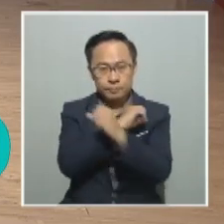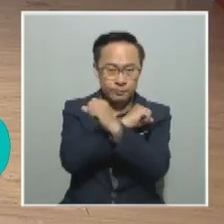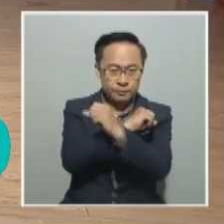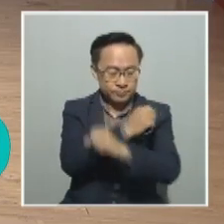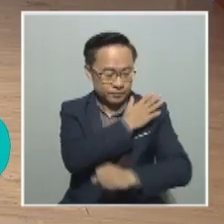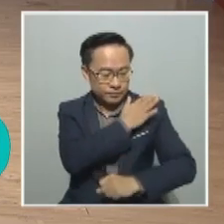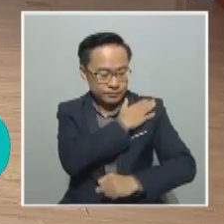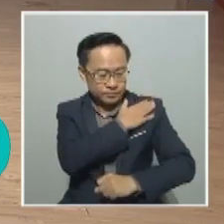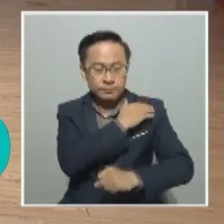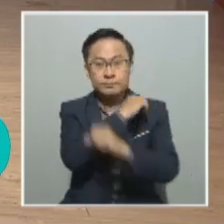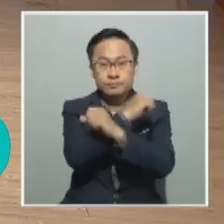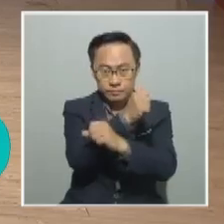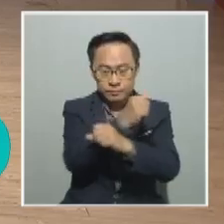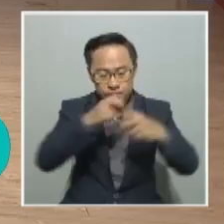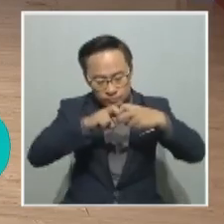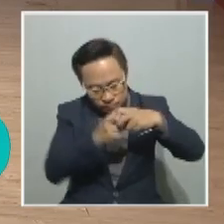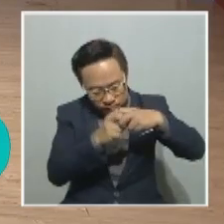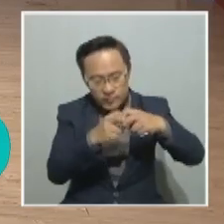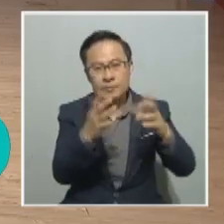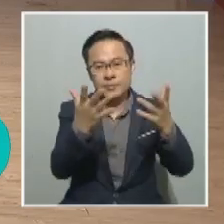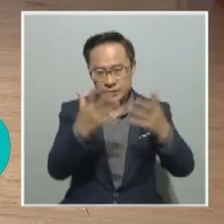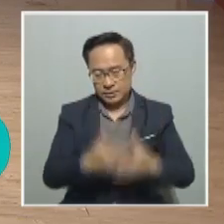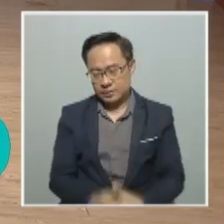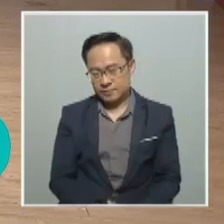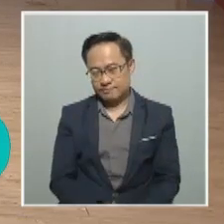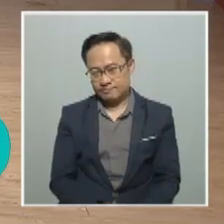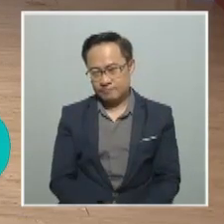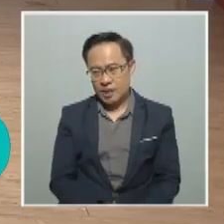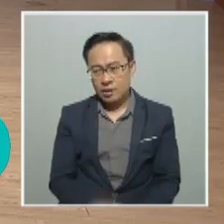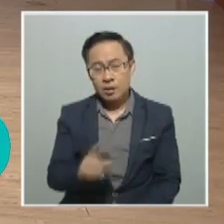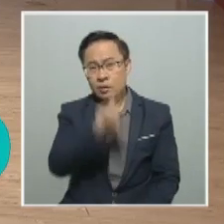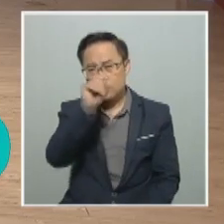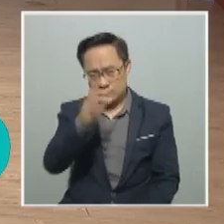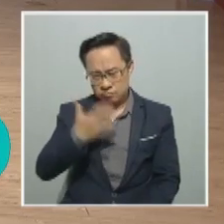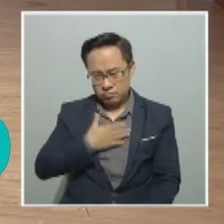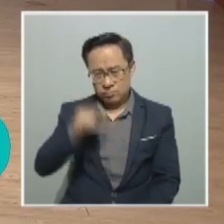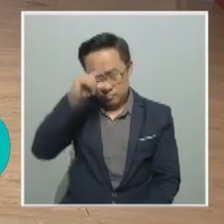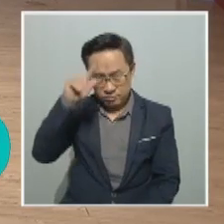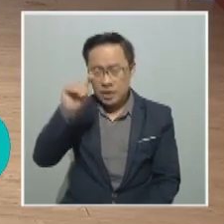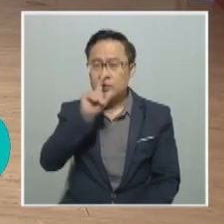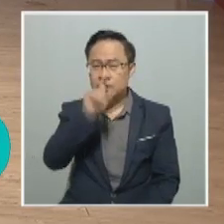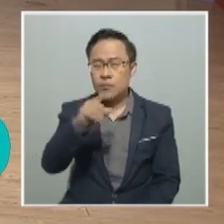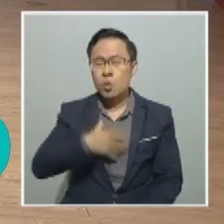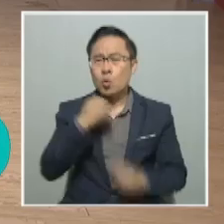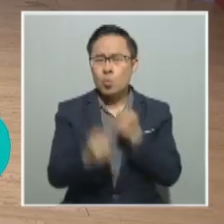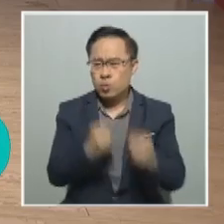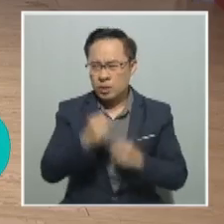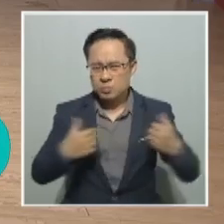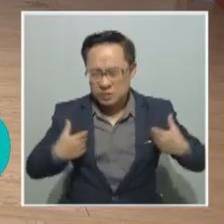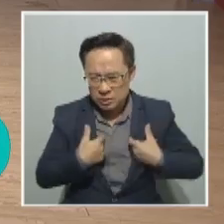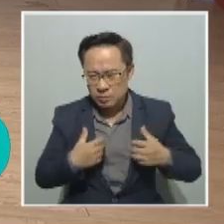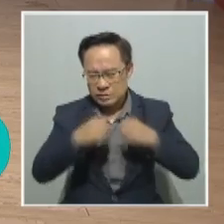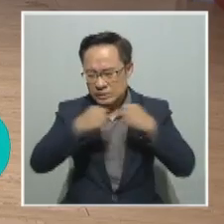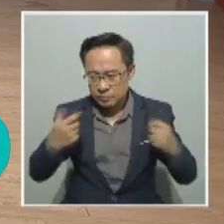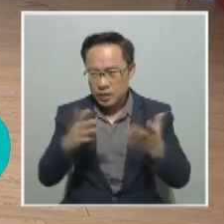กันให้ไหลเราอ่ะมันไม่เกิดการติดได ้อันนี้ผมมีคำถามฮะเนื่องจากว่าเวลาผมไปวิ่งมาแล้วผมเมื่อยมากๆผมรู้สึกมันยืด